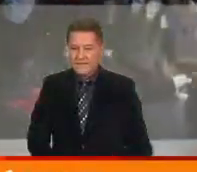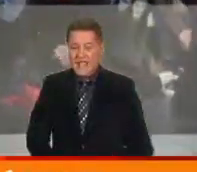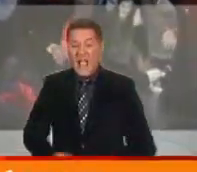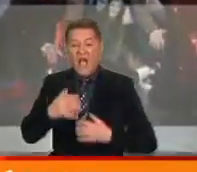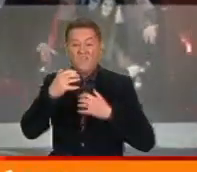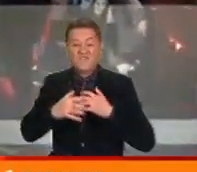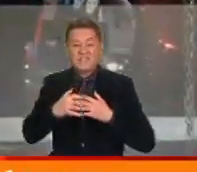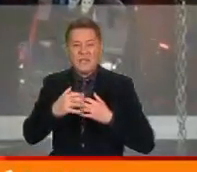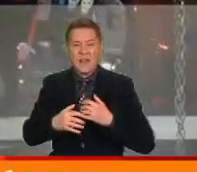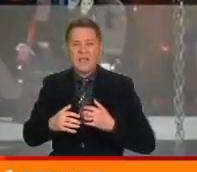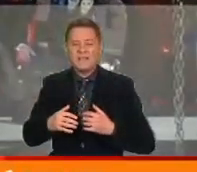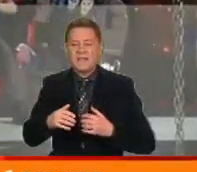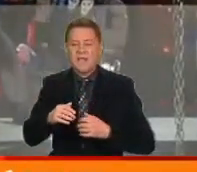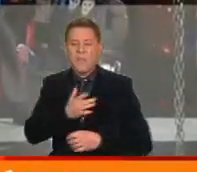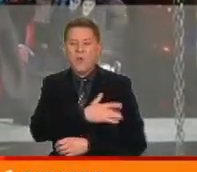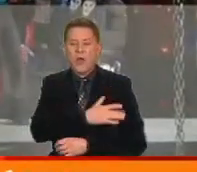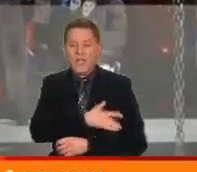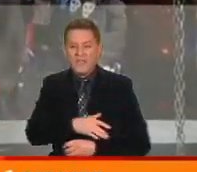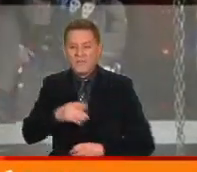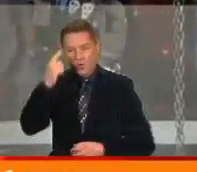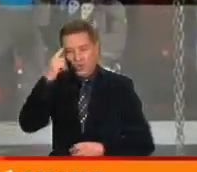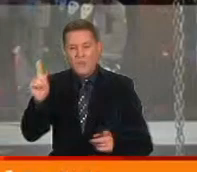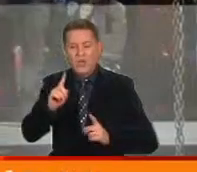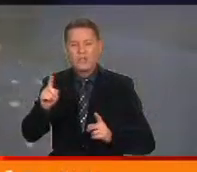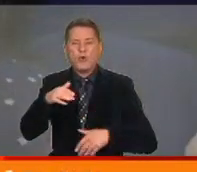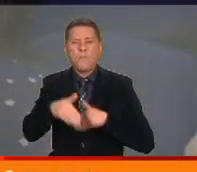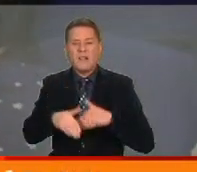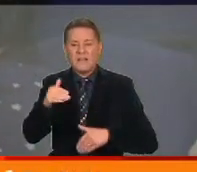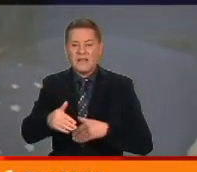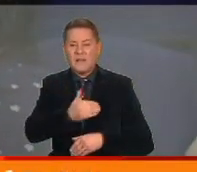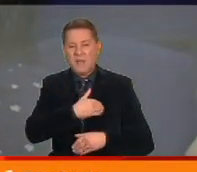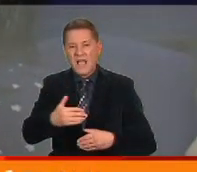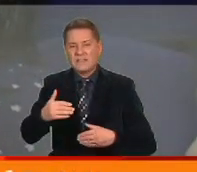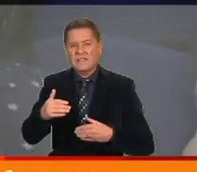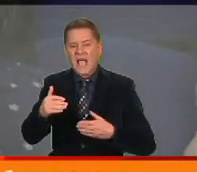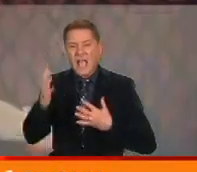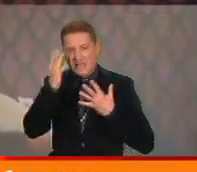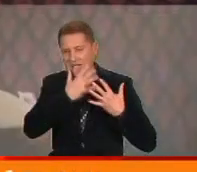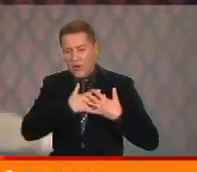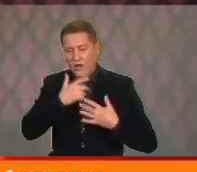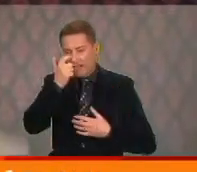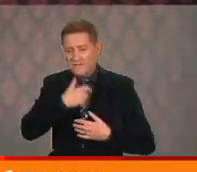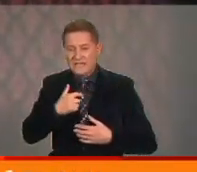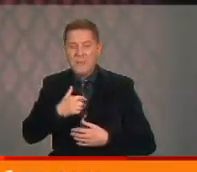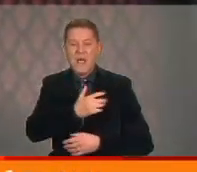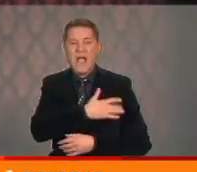Всередині зваблива покоївка Прима думає, що вона балерина і намагається закохати в себе Дворецького.